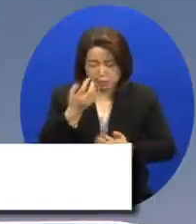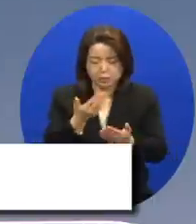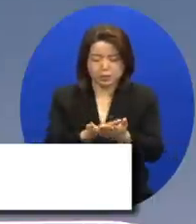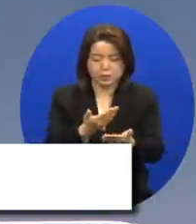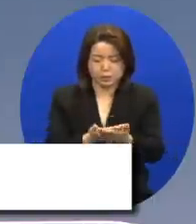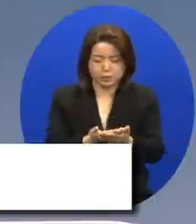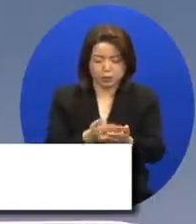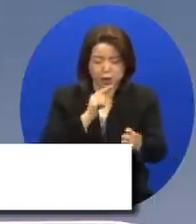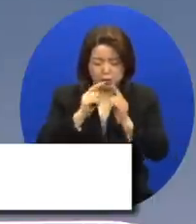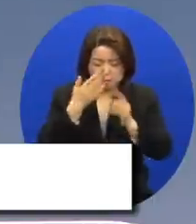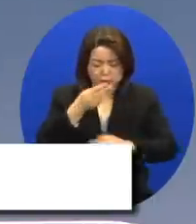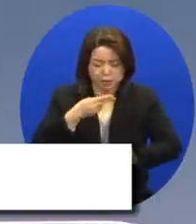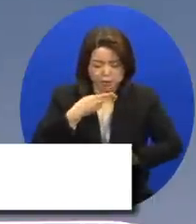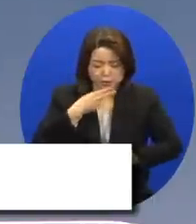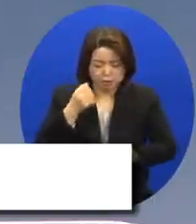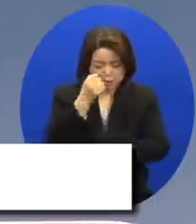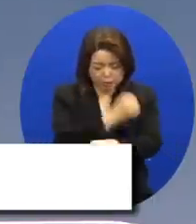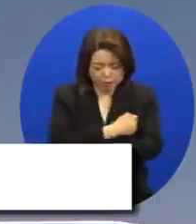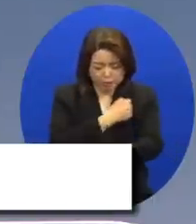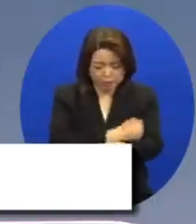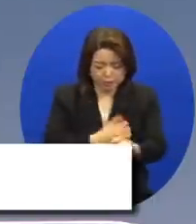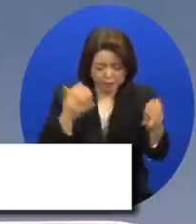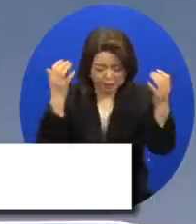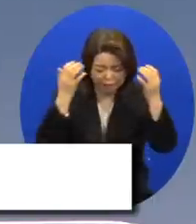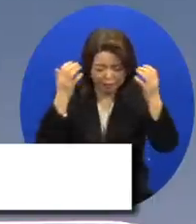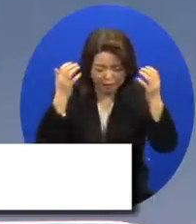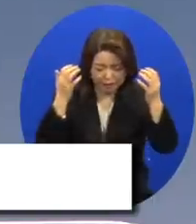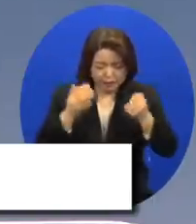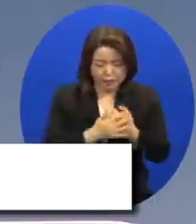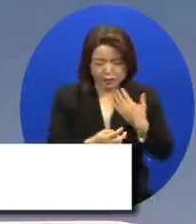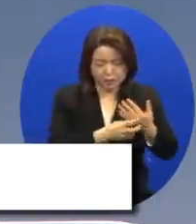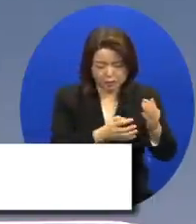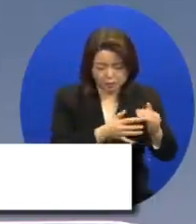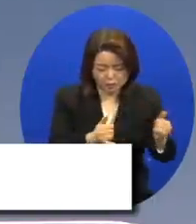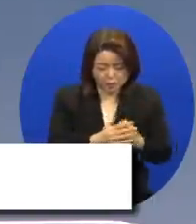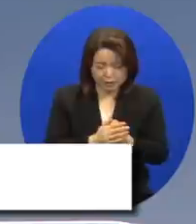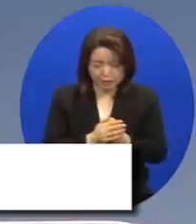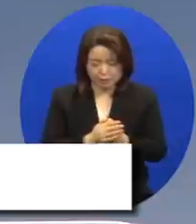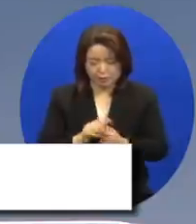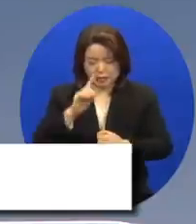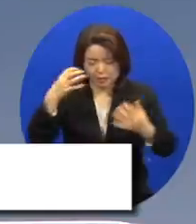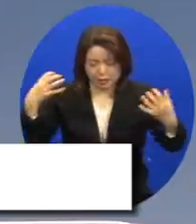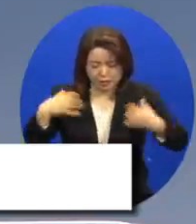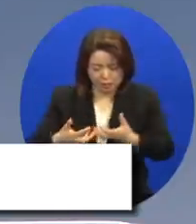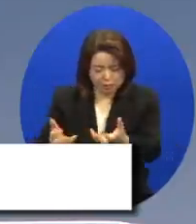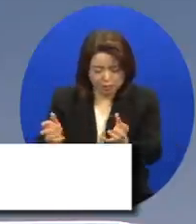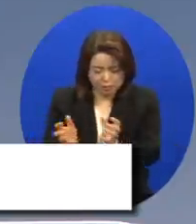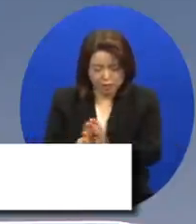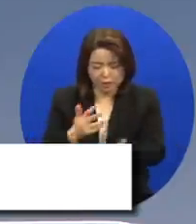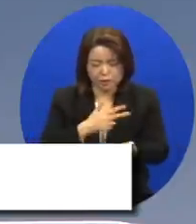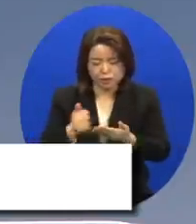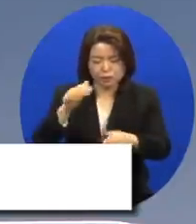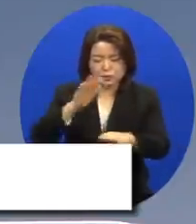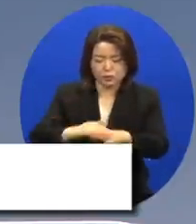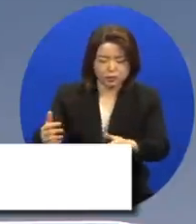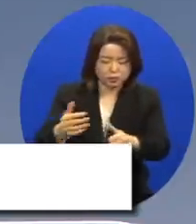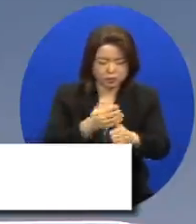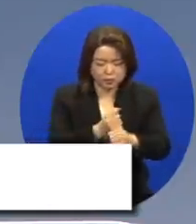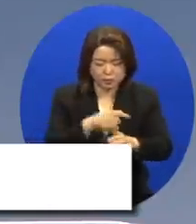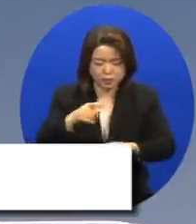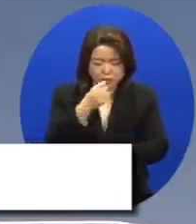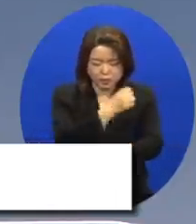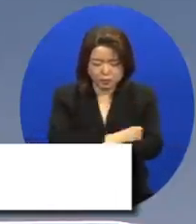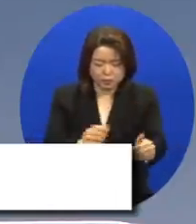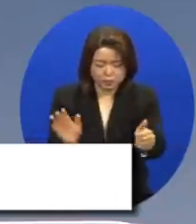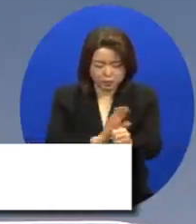말할 수 없이 고생하는 의료인 들 방역당국 공무원들 주님 주님의 손으로 붙들어 주시고 그 수고를 위로해